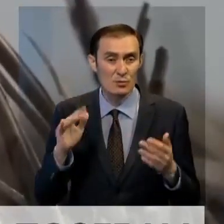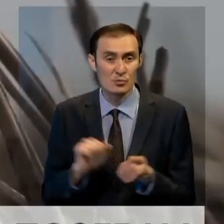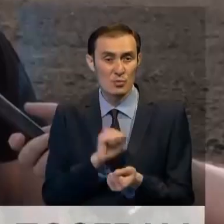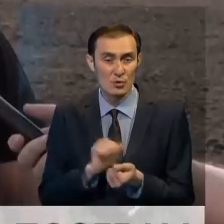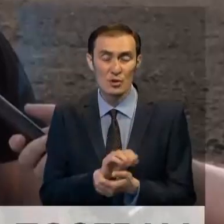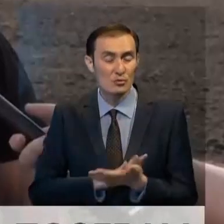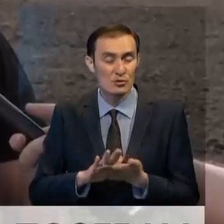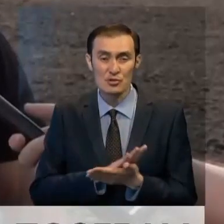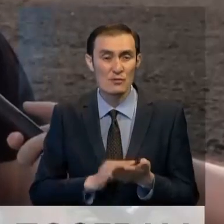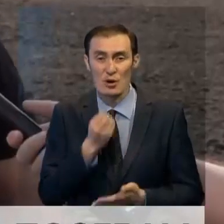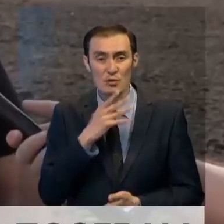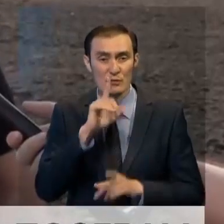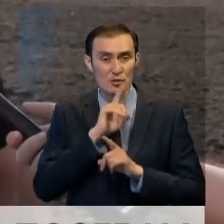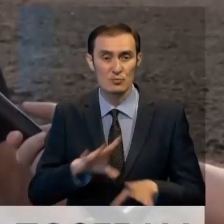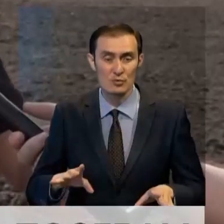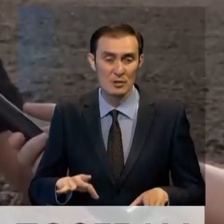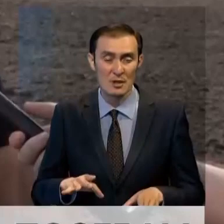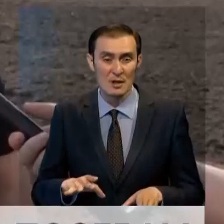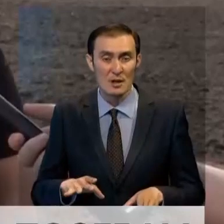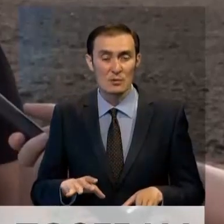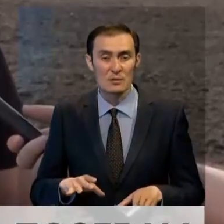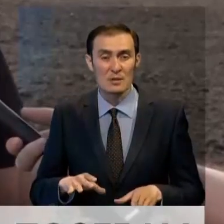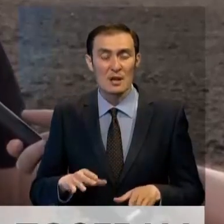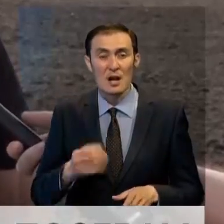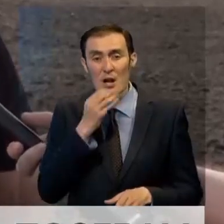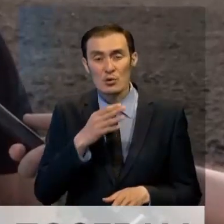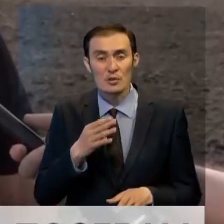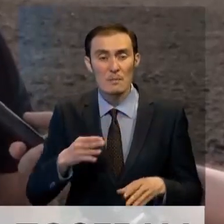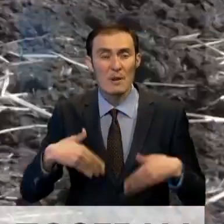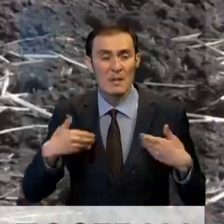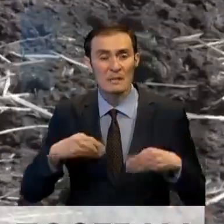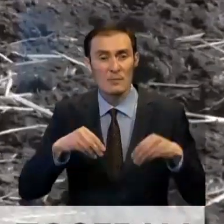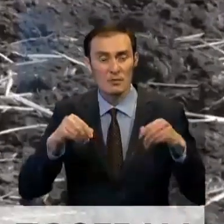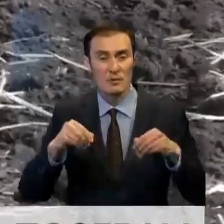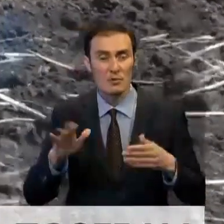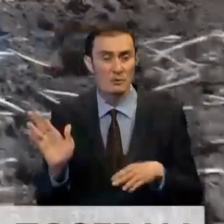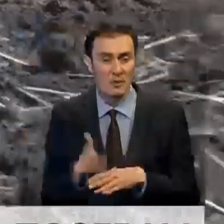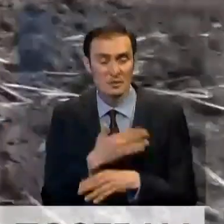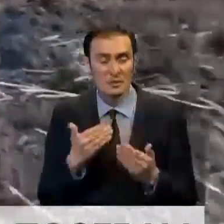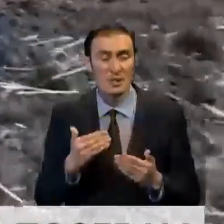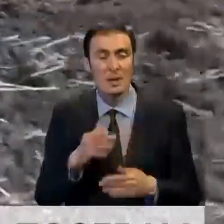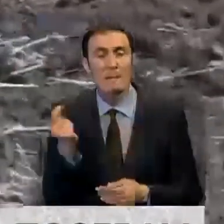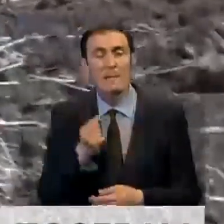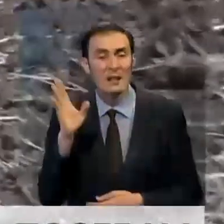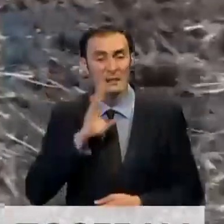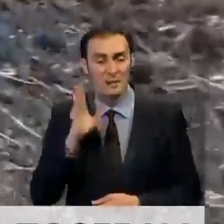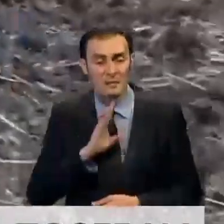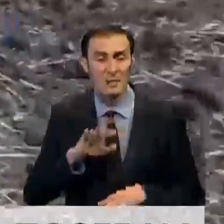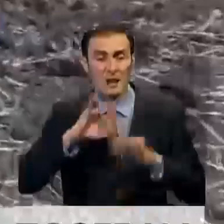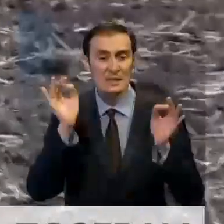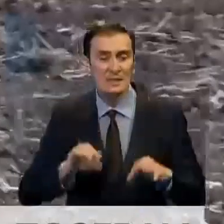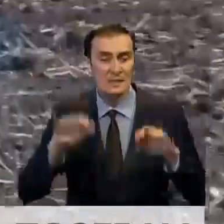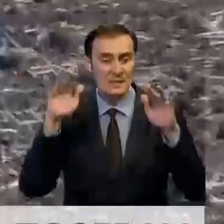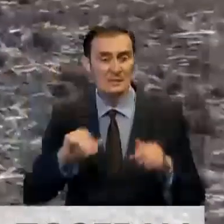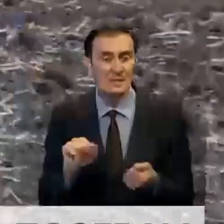Ничего хорошему это не приводит. Это сносится верхний плодородный слой почвы. Малое накопление влаги в осенне-зимний период,